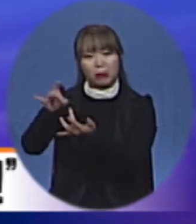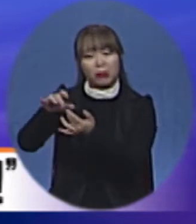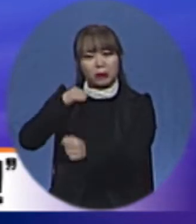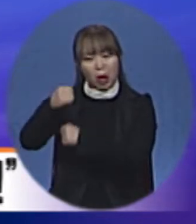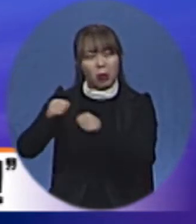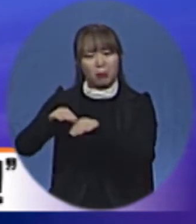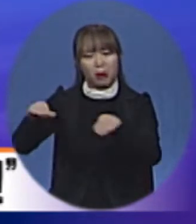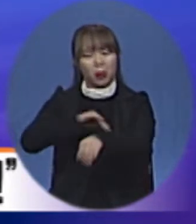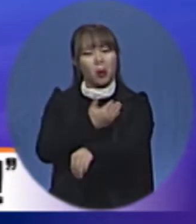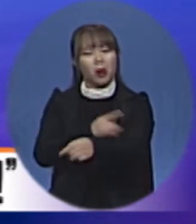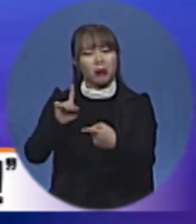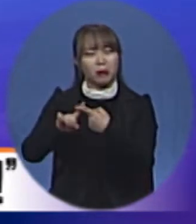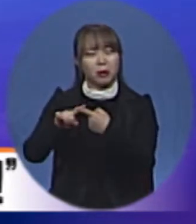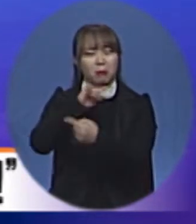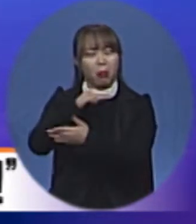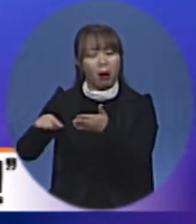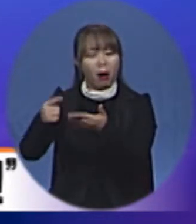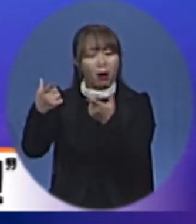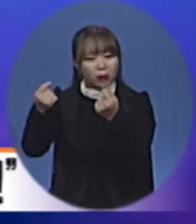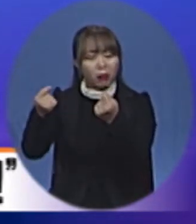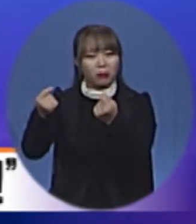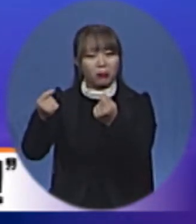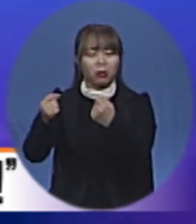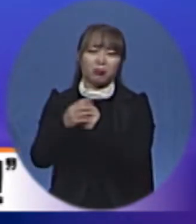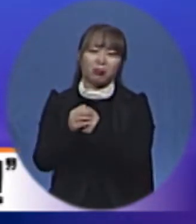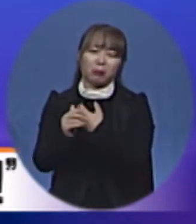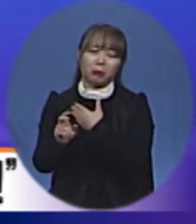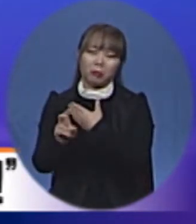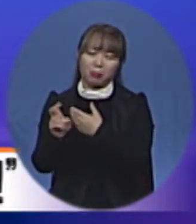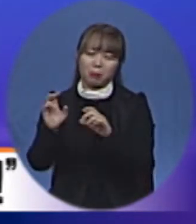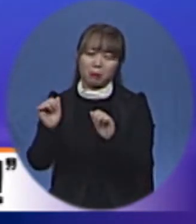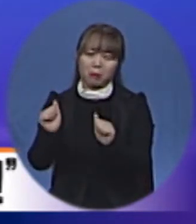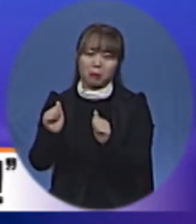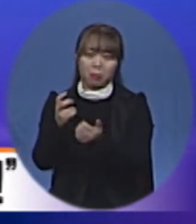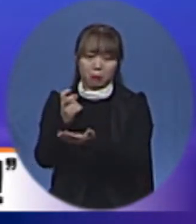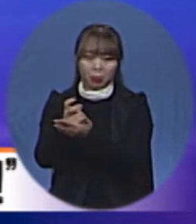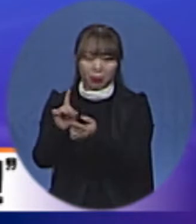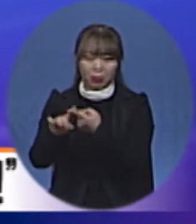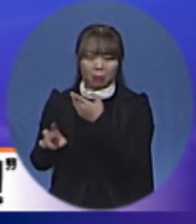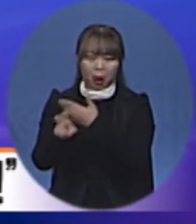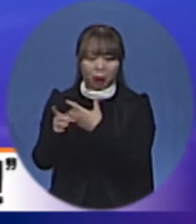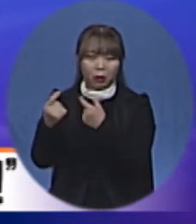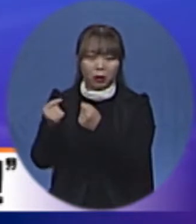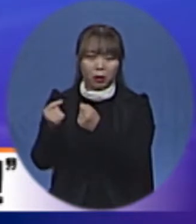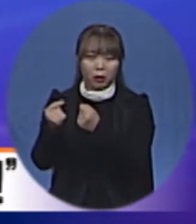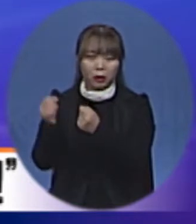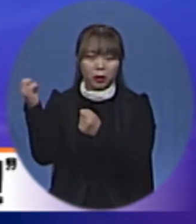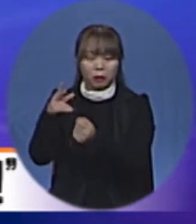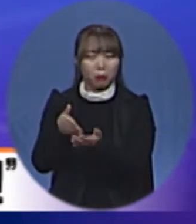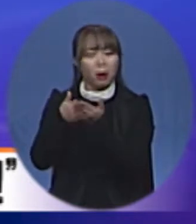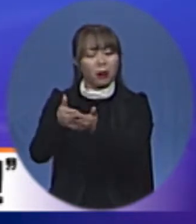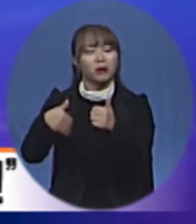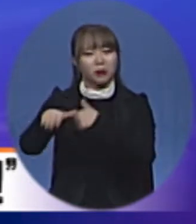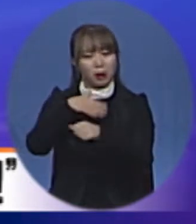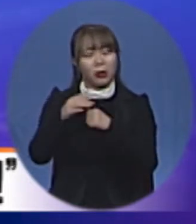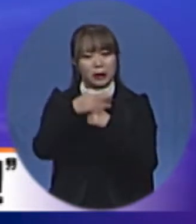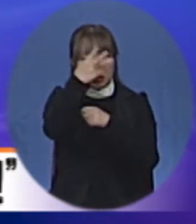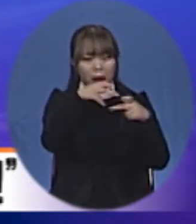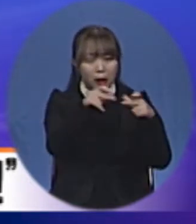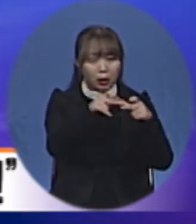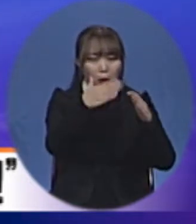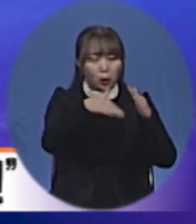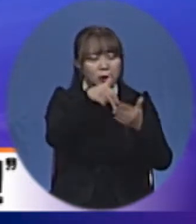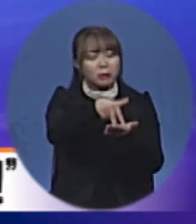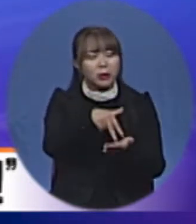자유와 평등권을 침해한다는 위헌 법률 심판이 헌법재판소에 제천된 상황인데요. 시각장애인들이